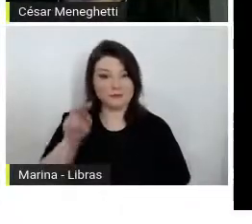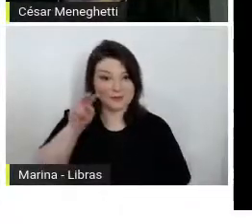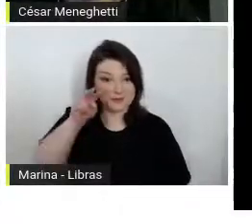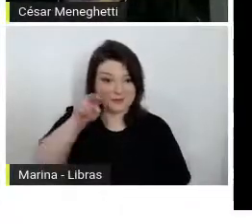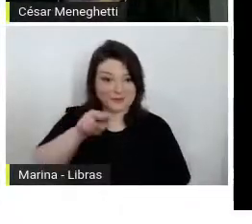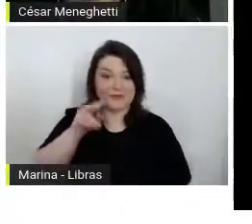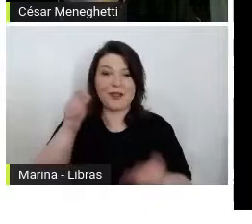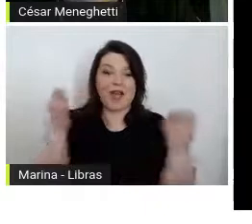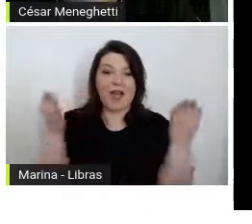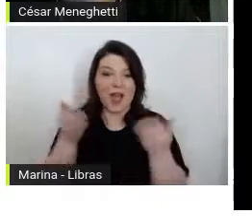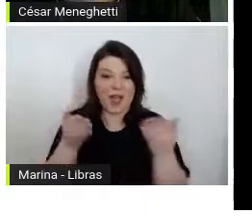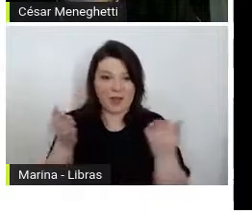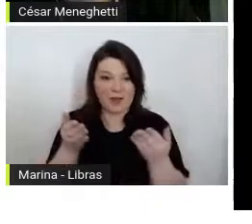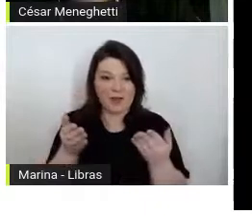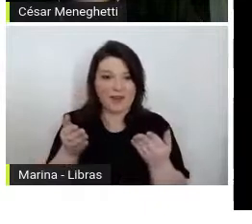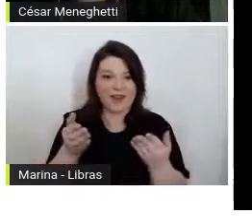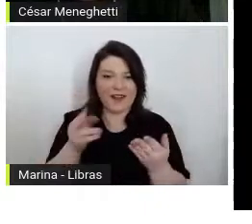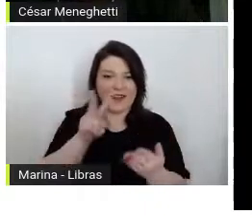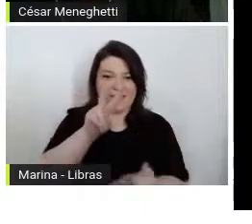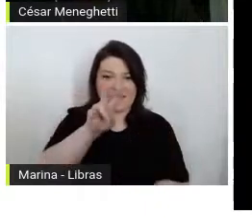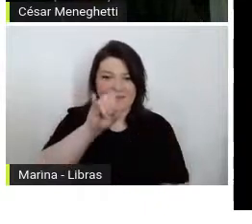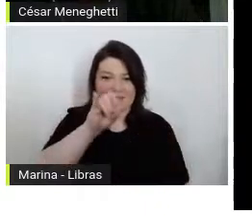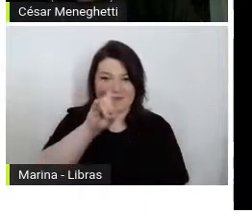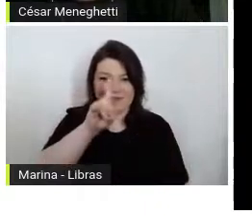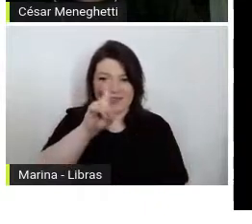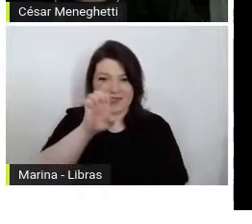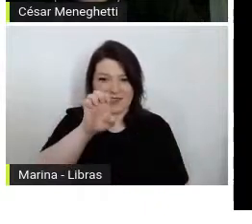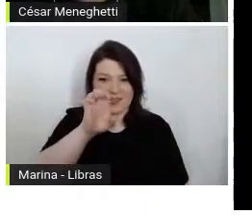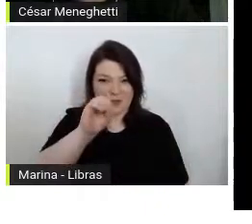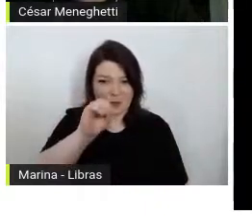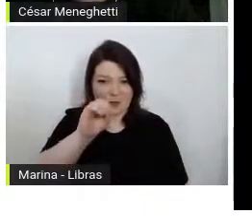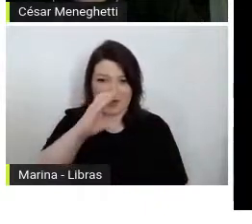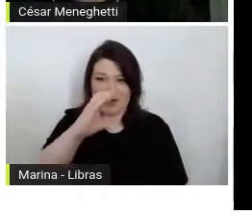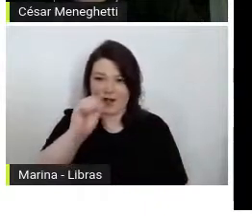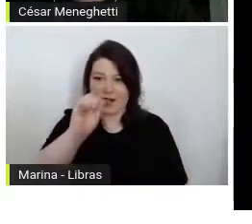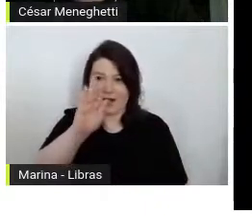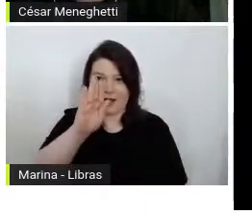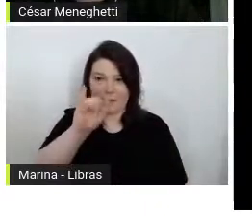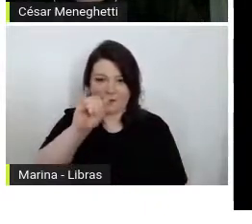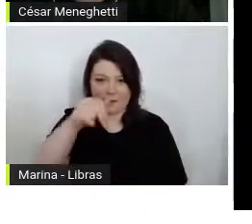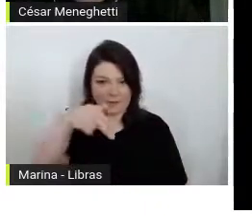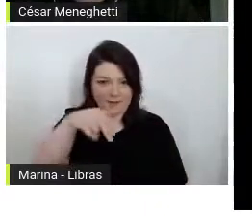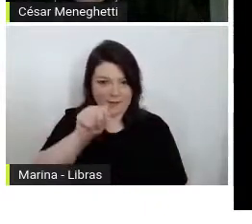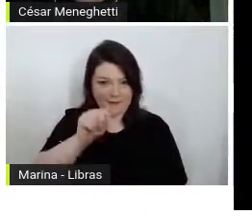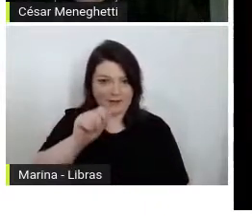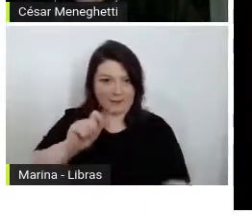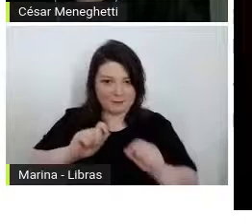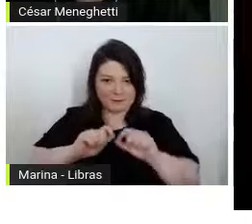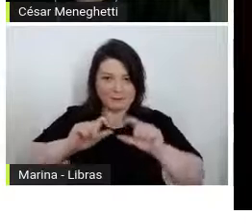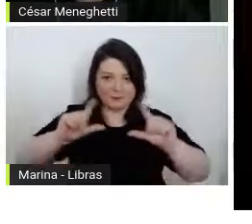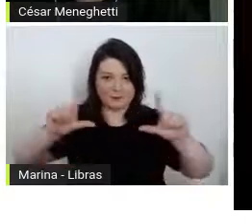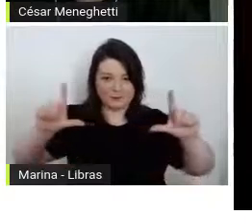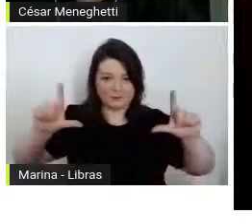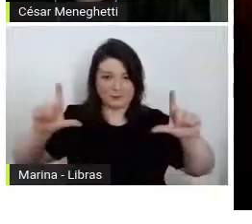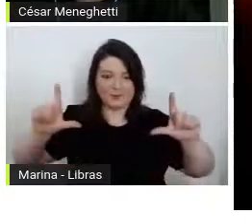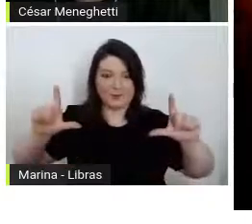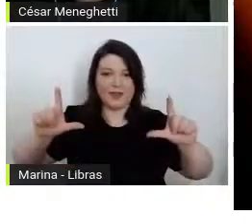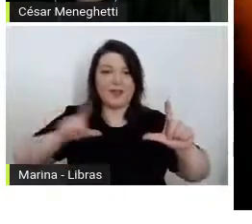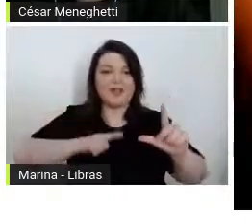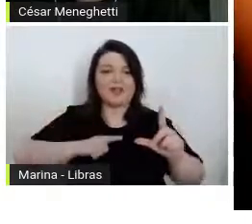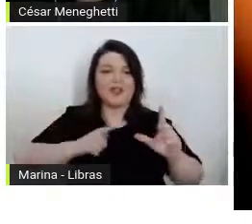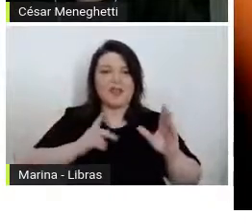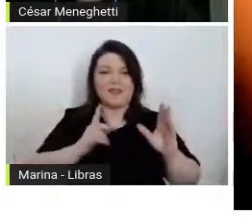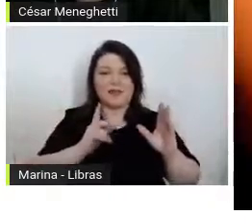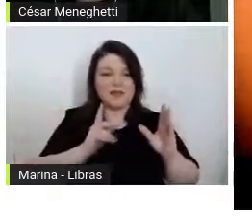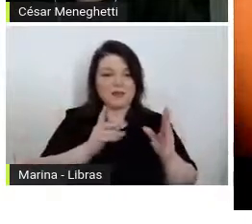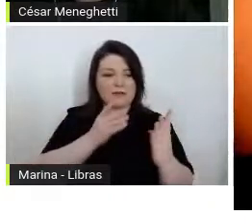agora videocabinas e que são essa nossa janela que a gente assiste, dividida, tem